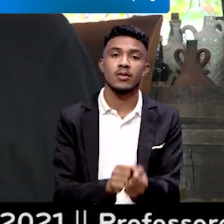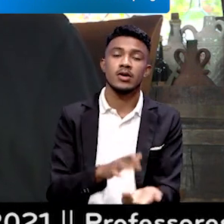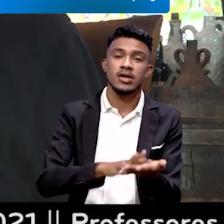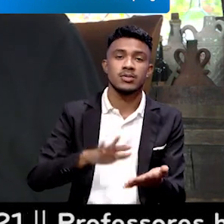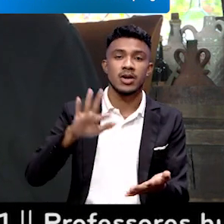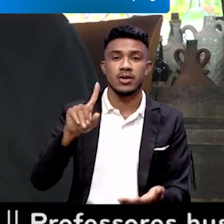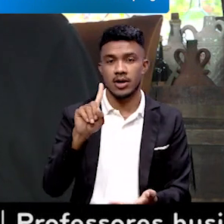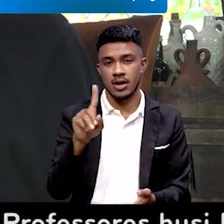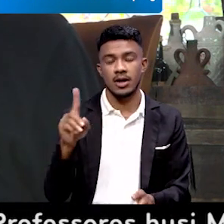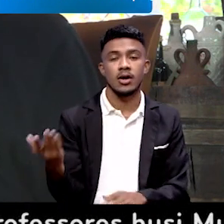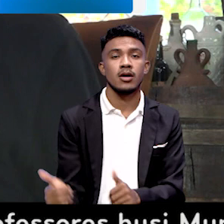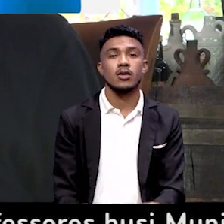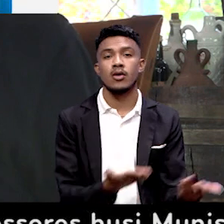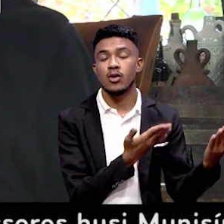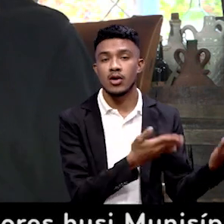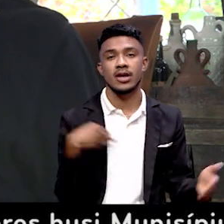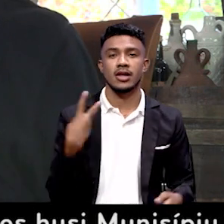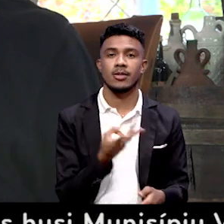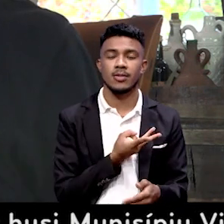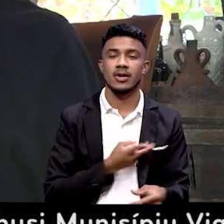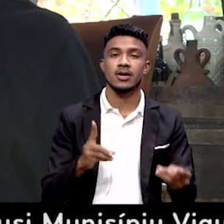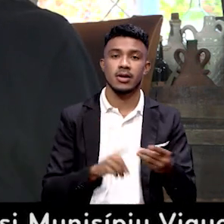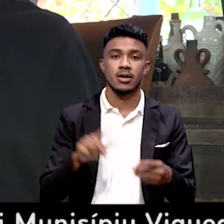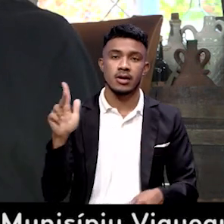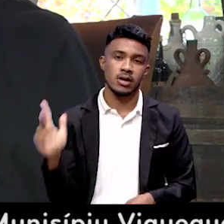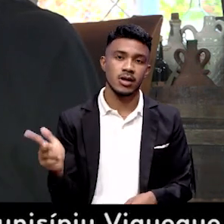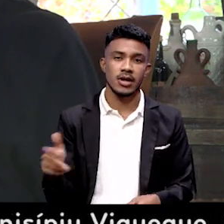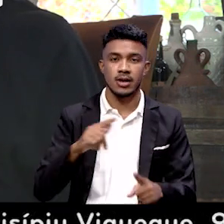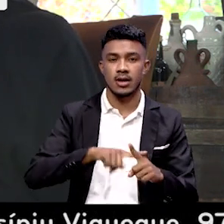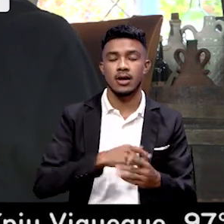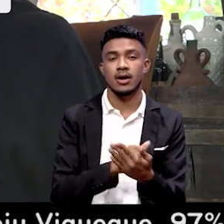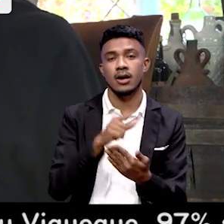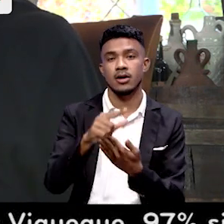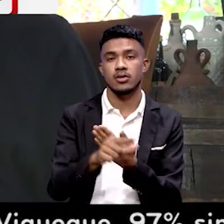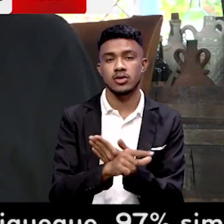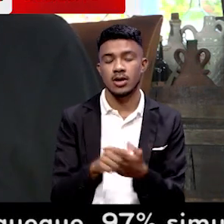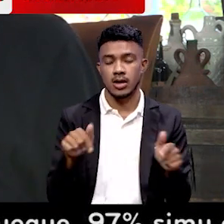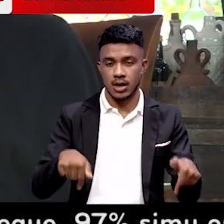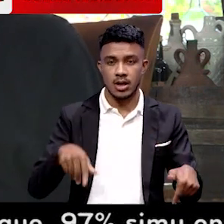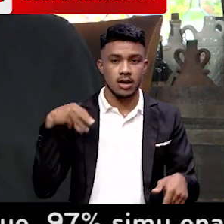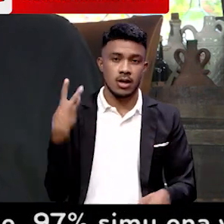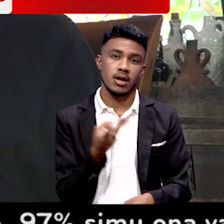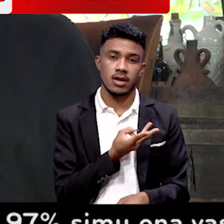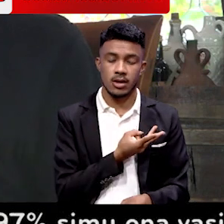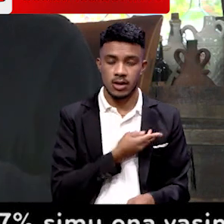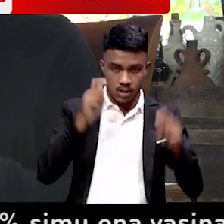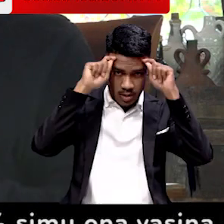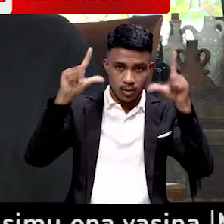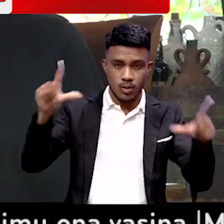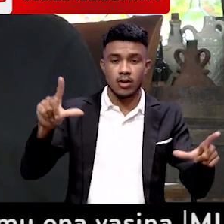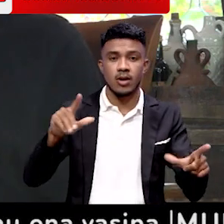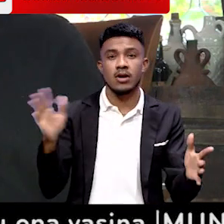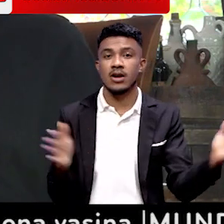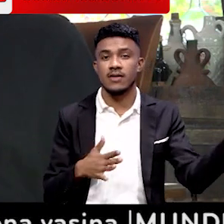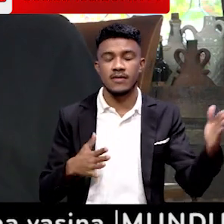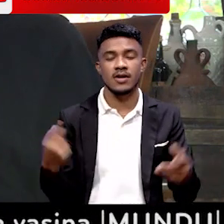che loro hanno il 30 di agosto, ma voi ti morsi, liberi infatti, dame infatti, e ti tem che